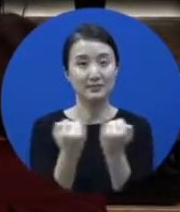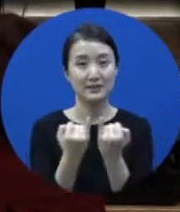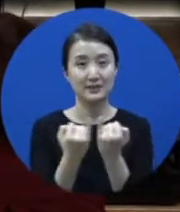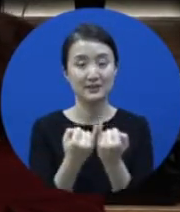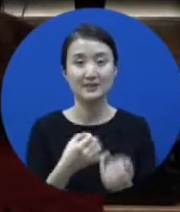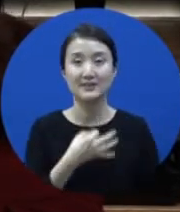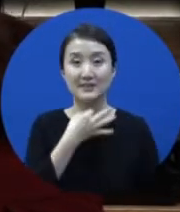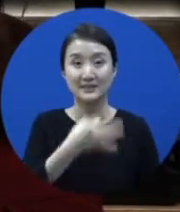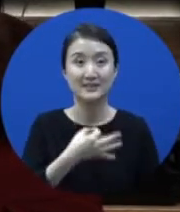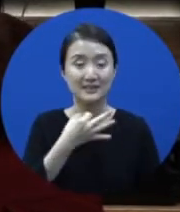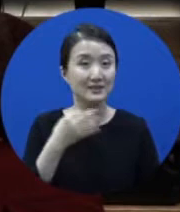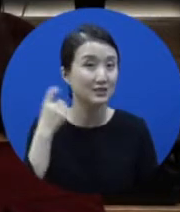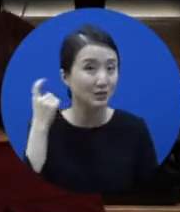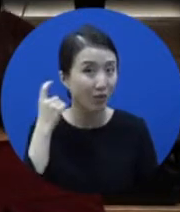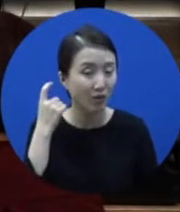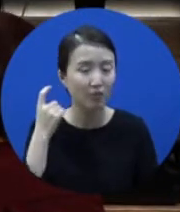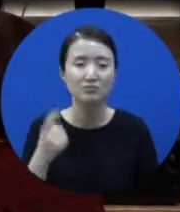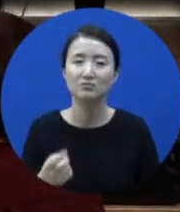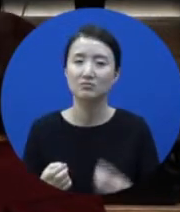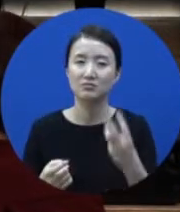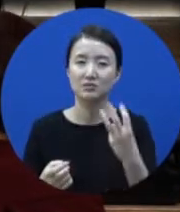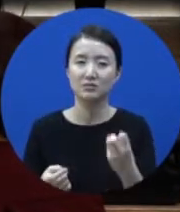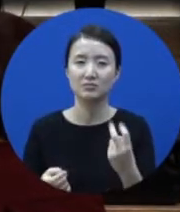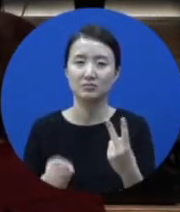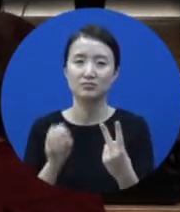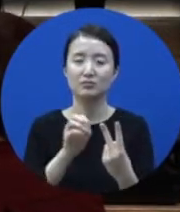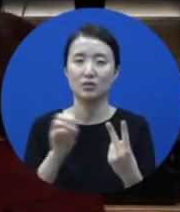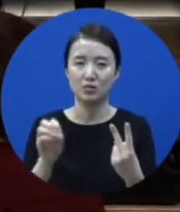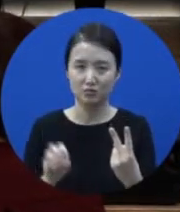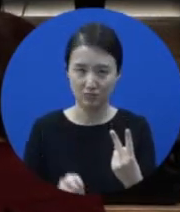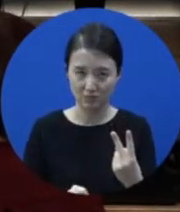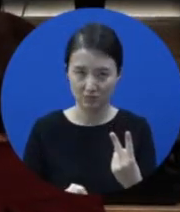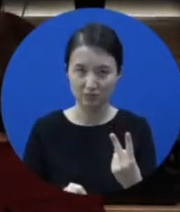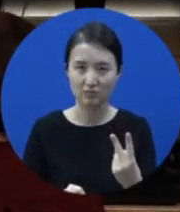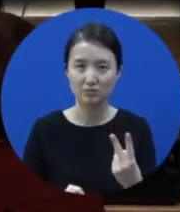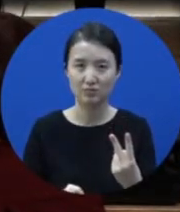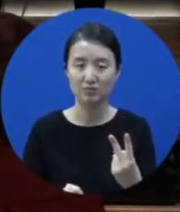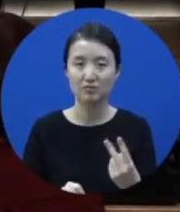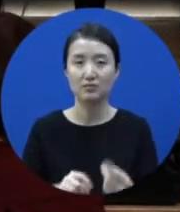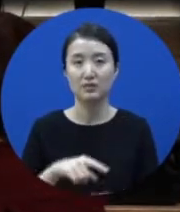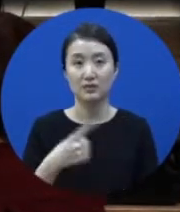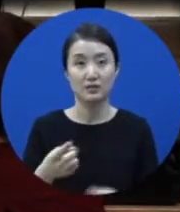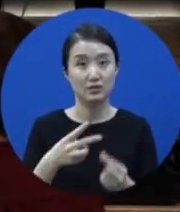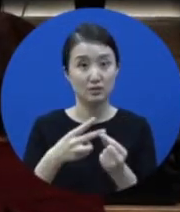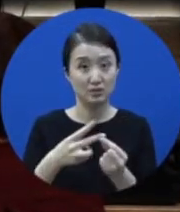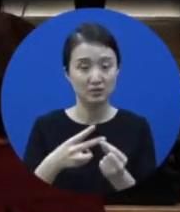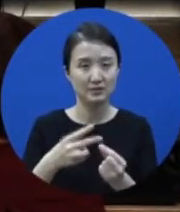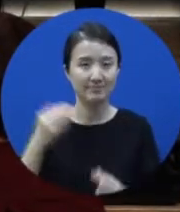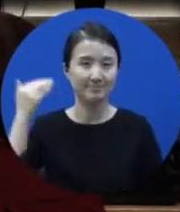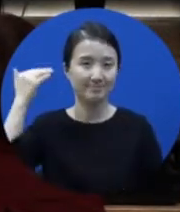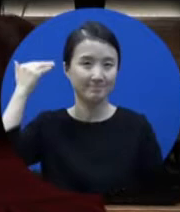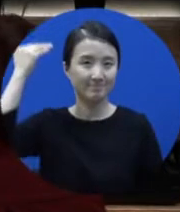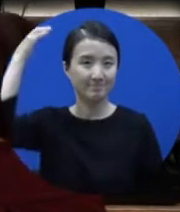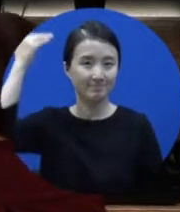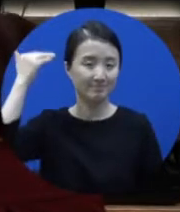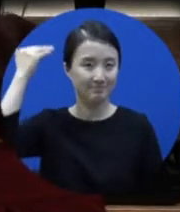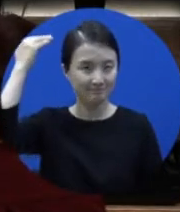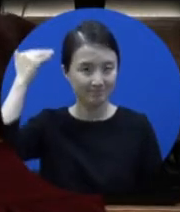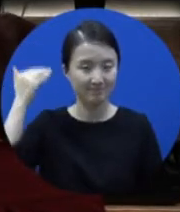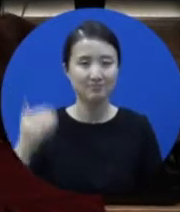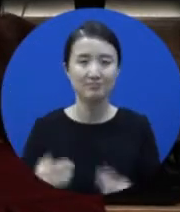32%예요. 그리고 키가, 이 얼굴보다는 키네요. 키가 29%고요.